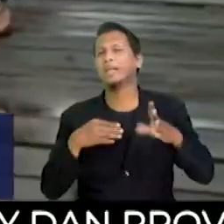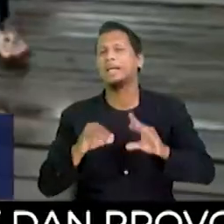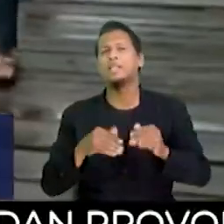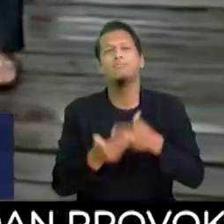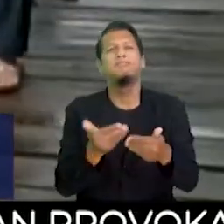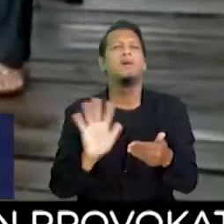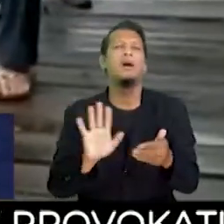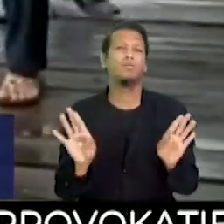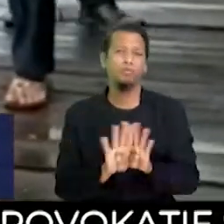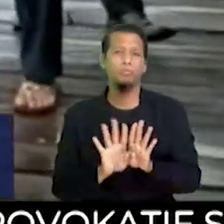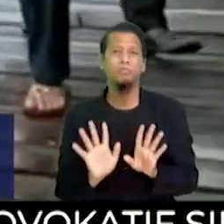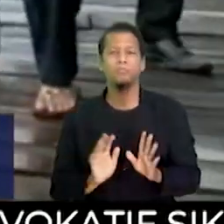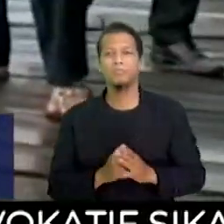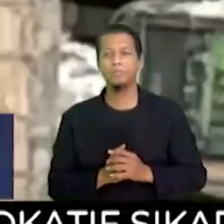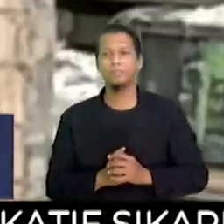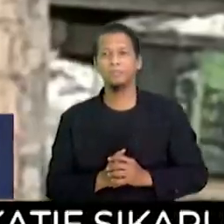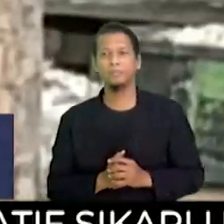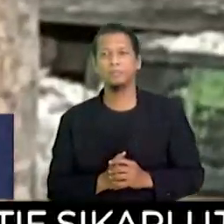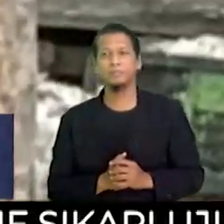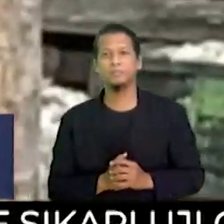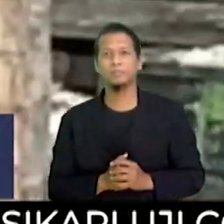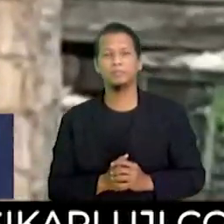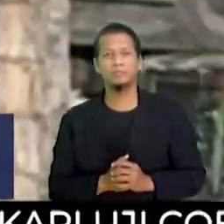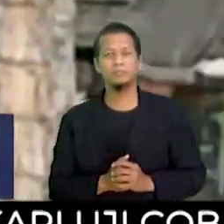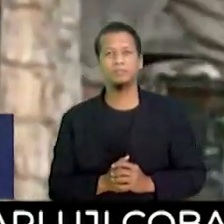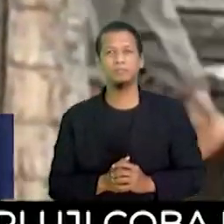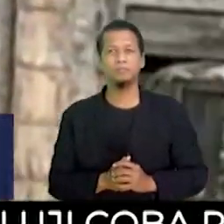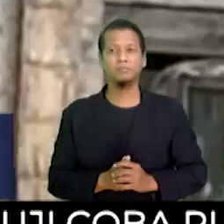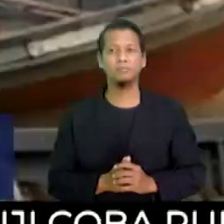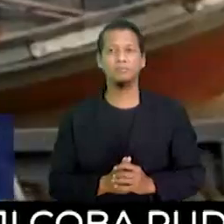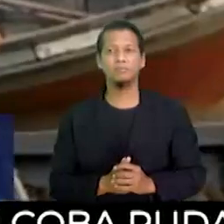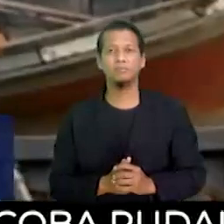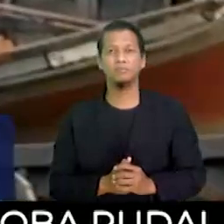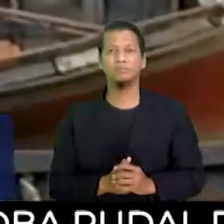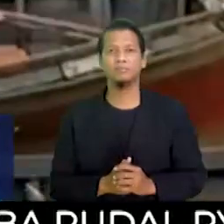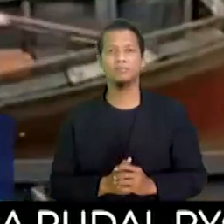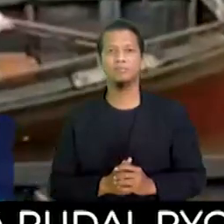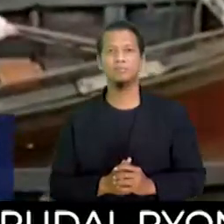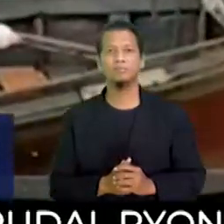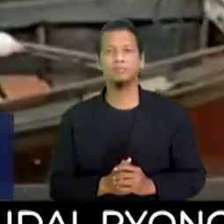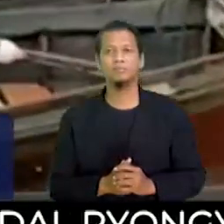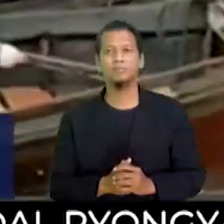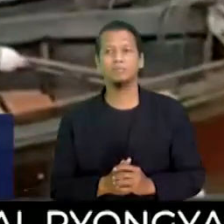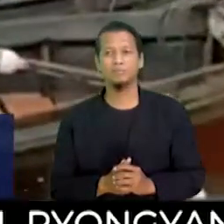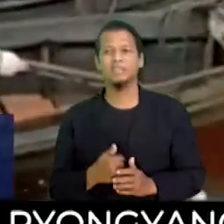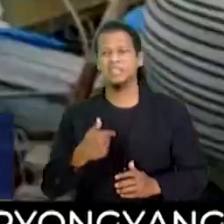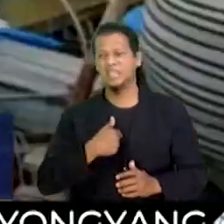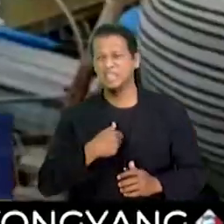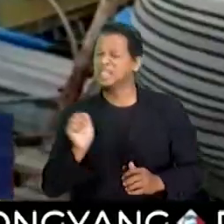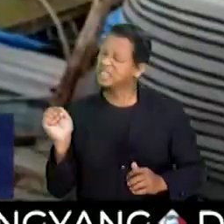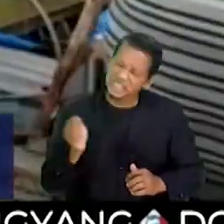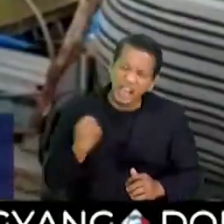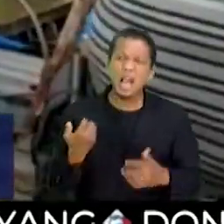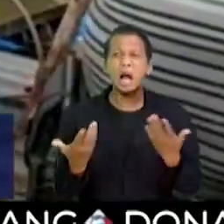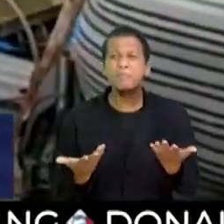ada penghasilan untuk mereka. Pengecer BBM solar bersubsidi juga kesal lantaran SPBN menjatah penjualan hanya 300 liter minyak